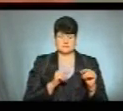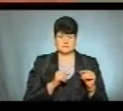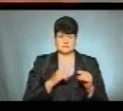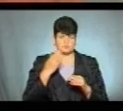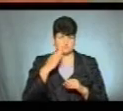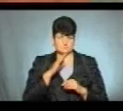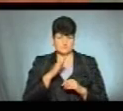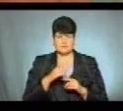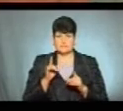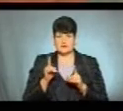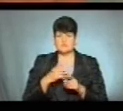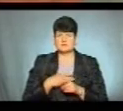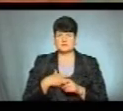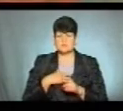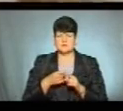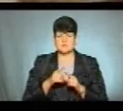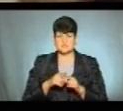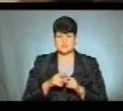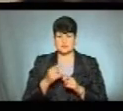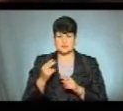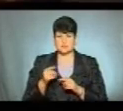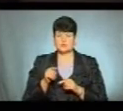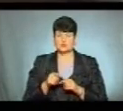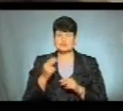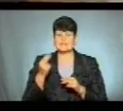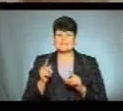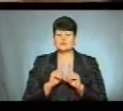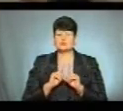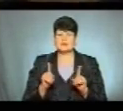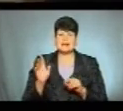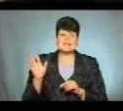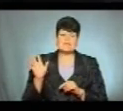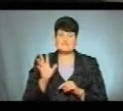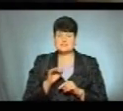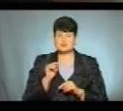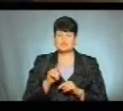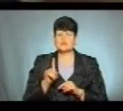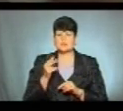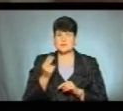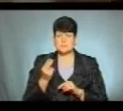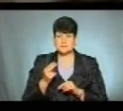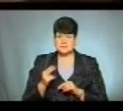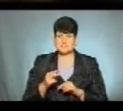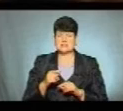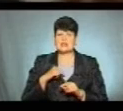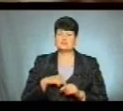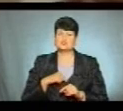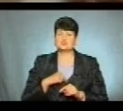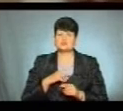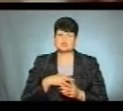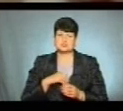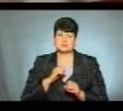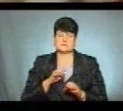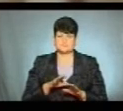мені здається, навіть актуальна ця картина. Тут картини унікальні всі, тому що написані від душі